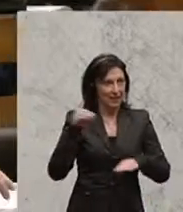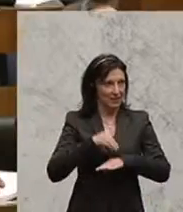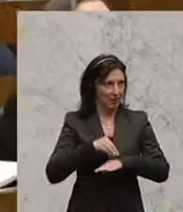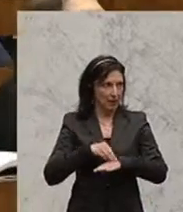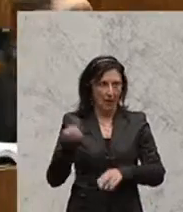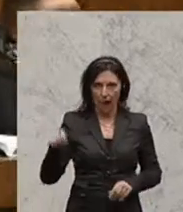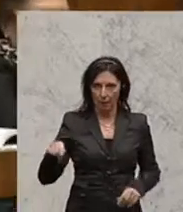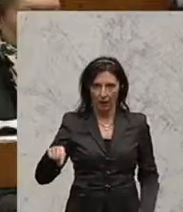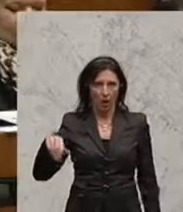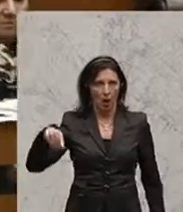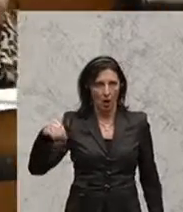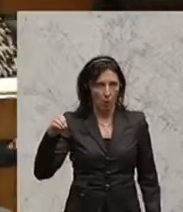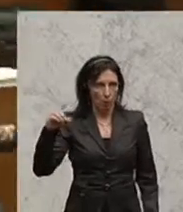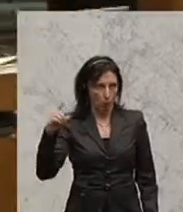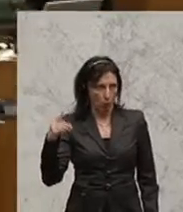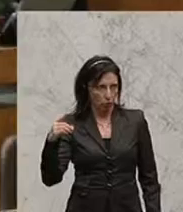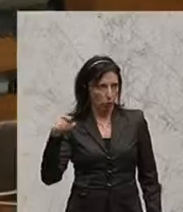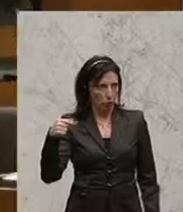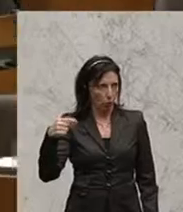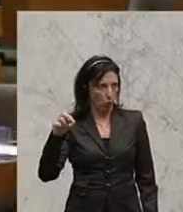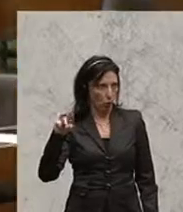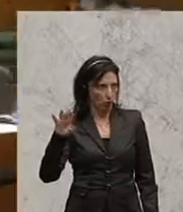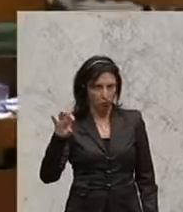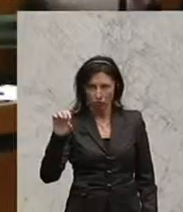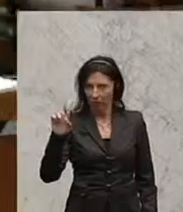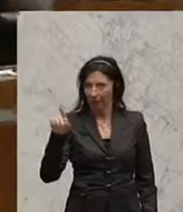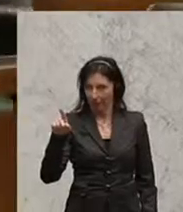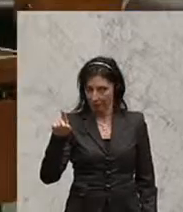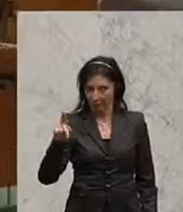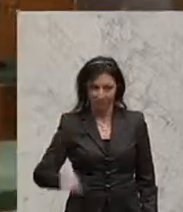Finanzaufsicht seien im Fall Hypo Alpe Adria Fehler passiert, sagt Brigitte Jank von der ÖVP.